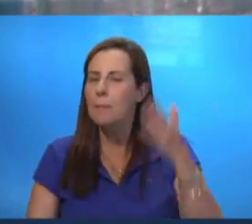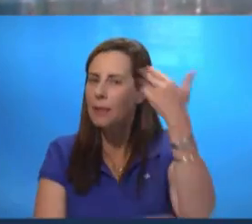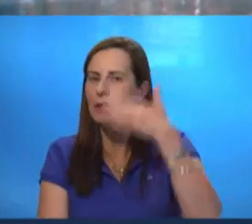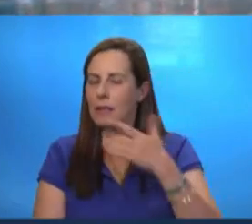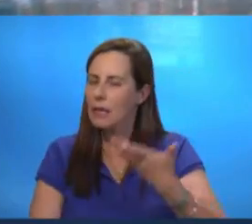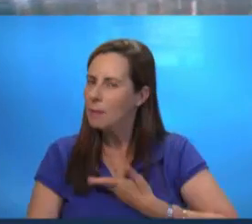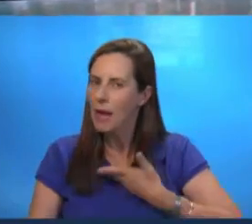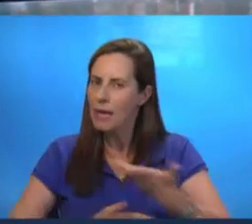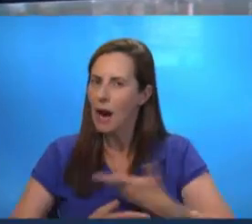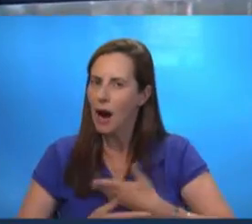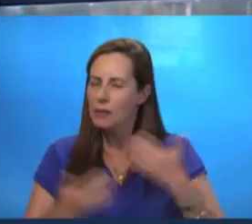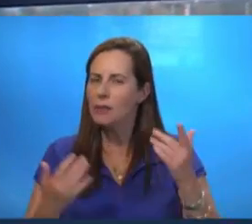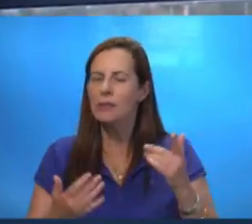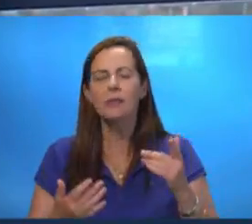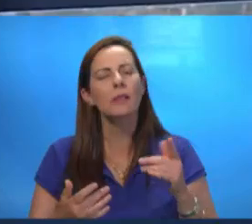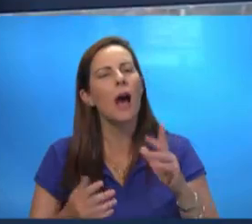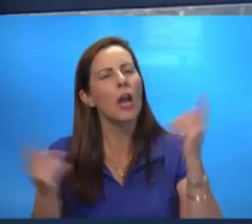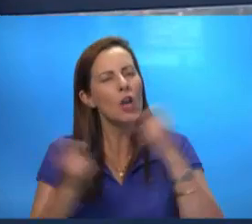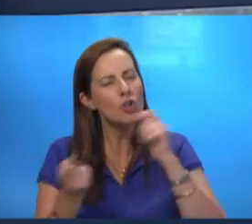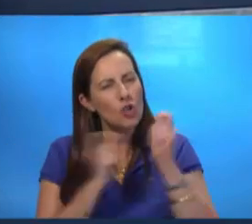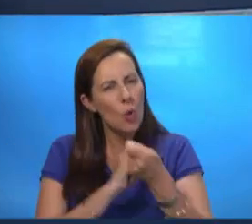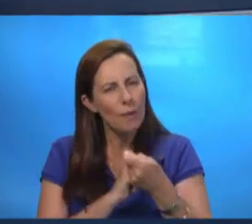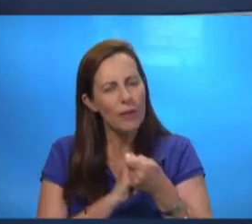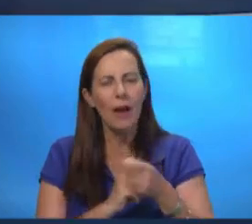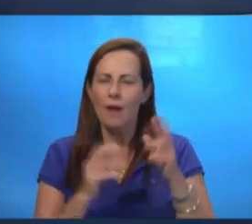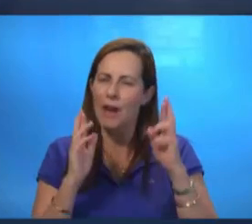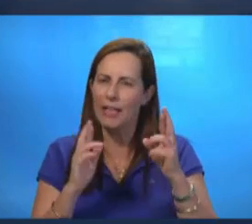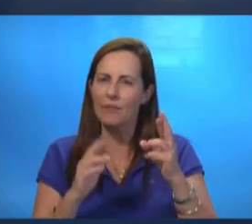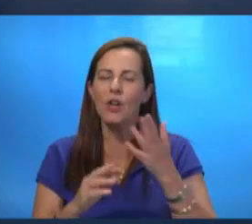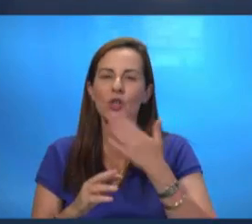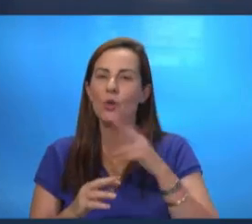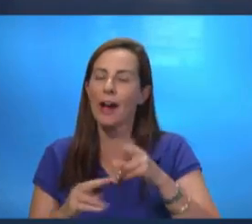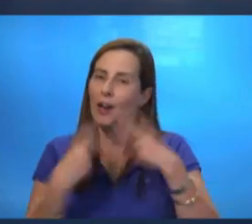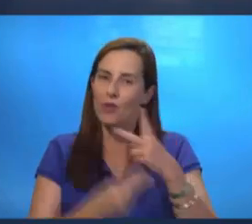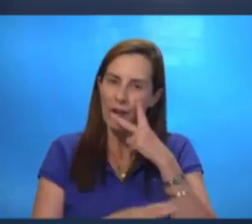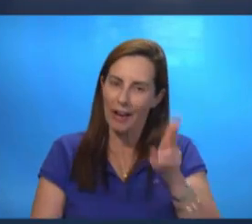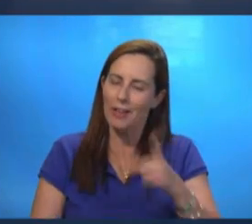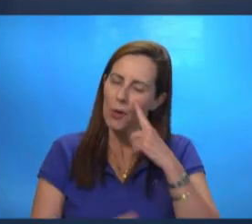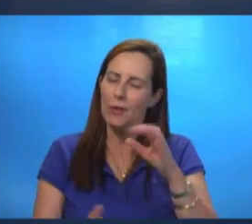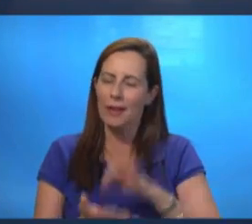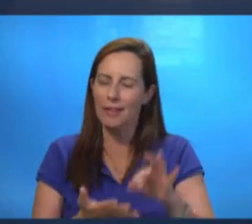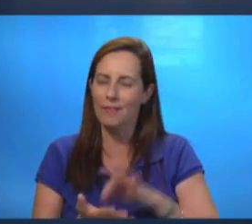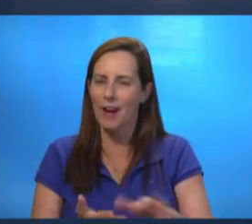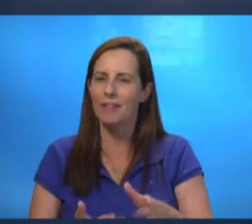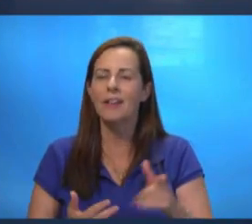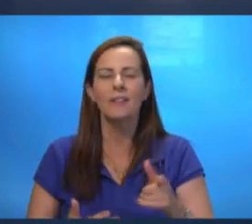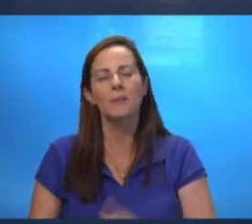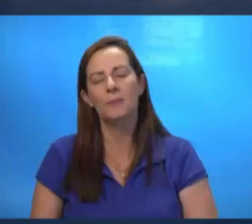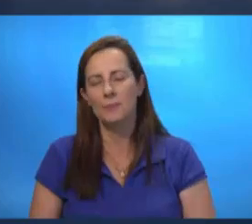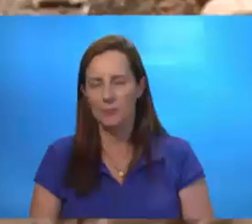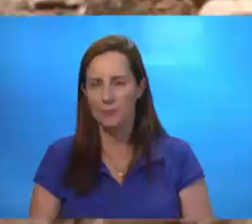יחס מוטעה. ועל השינוי המפתיע והתקווה של יהודי עיראק לשוב לבקר במדינה, בכתבה הבאה הנה התחקיר של נמרוד